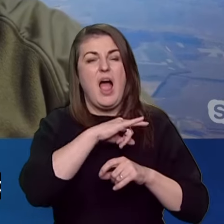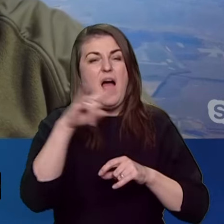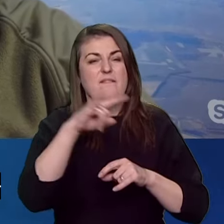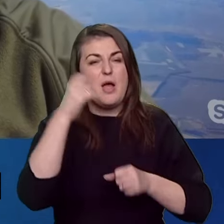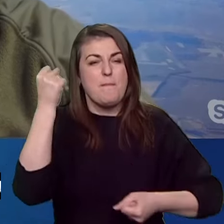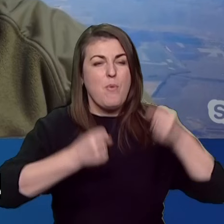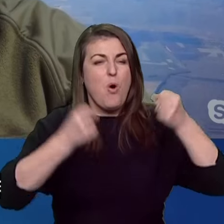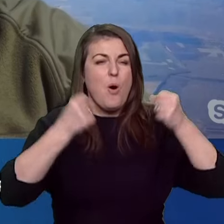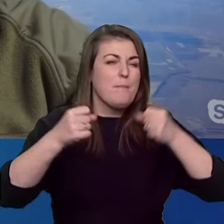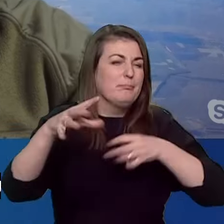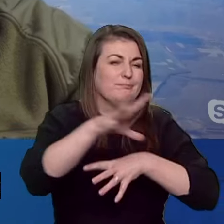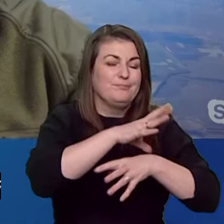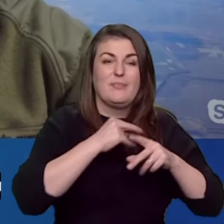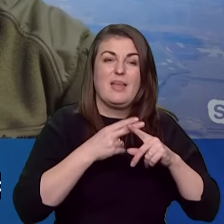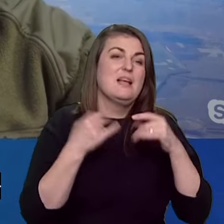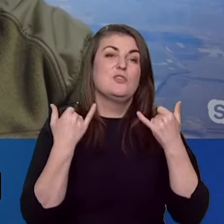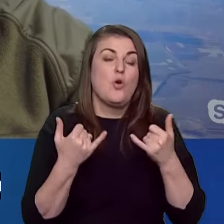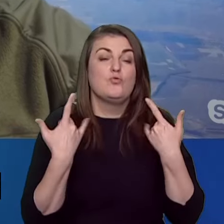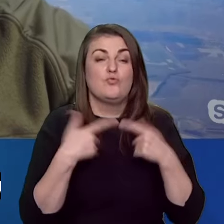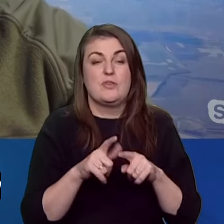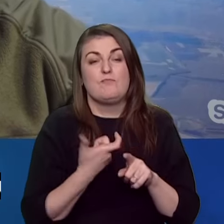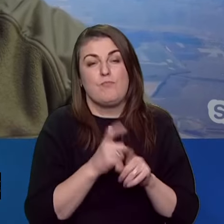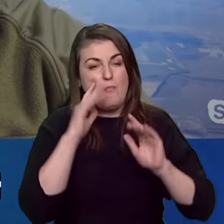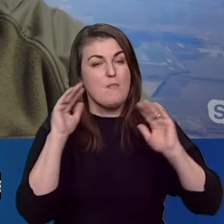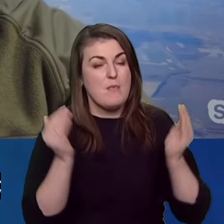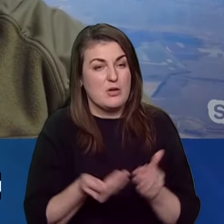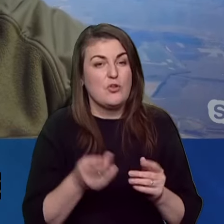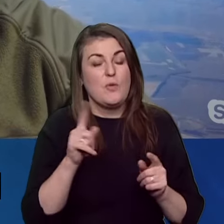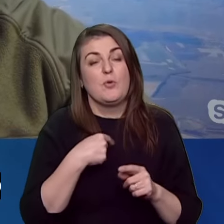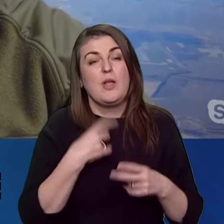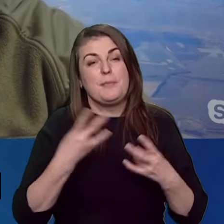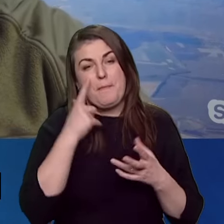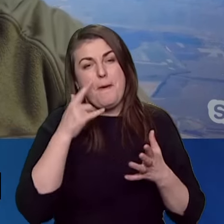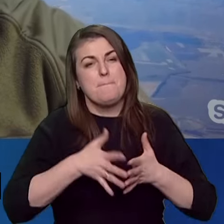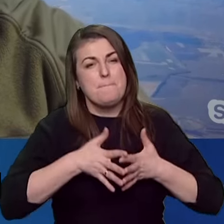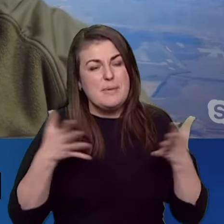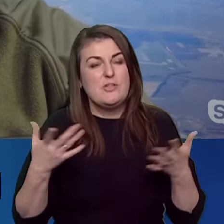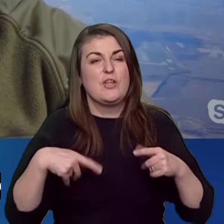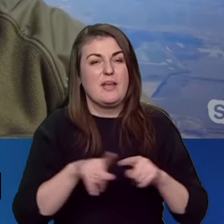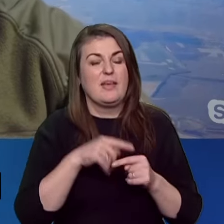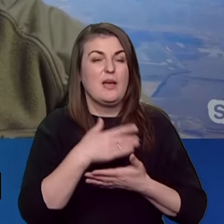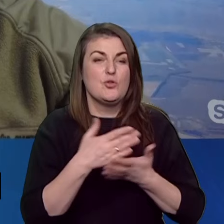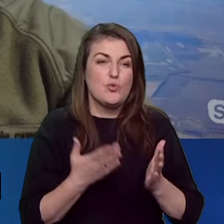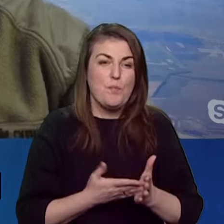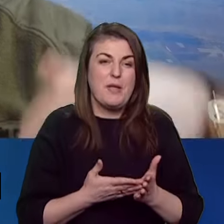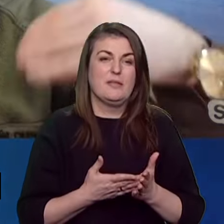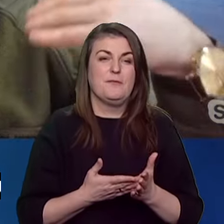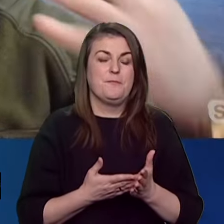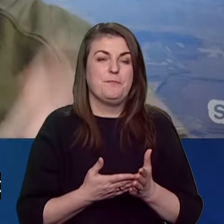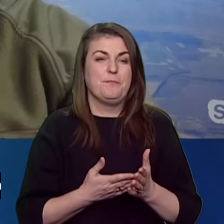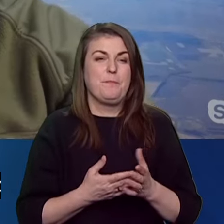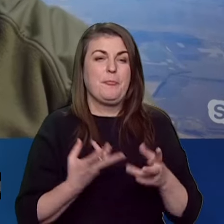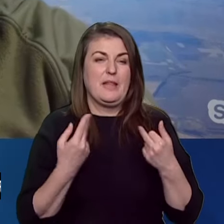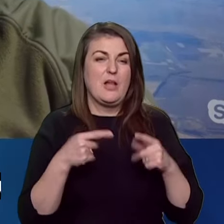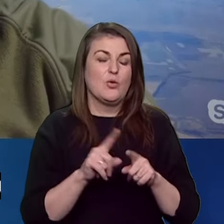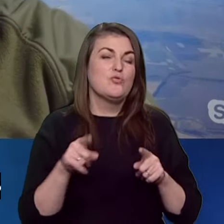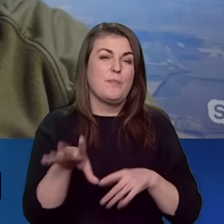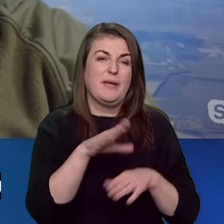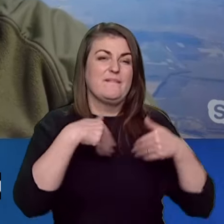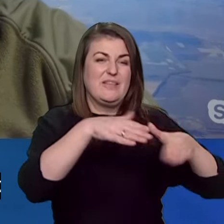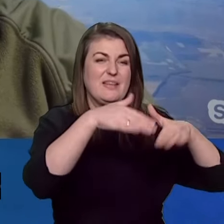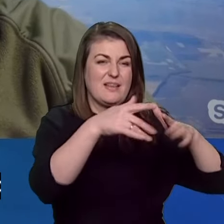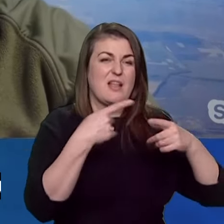речі, і сьогодні, але вже значно менше. Тому нам треба більше таких інструментів для того, щоб їх